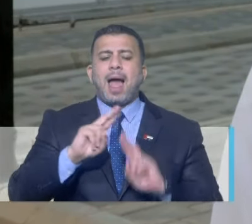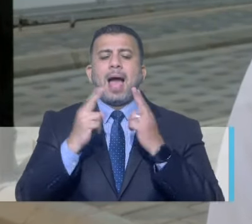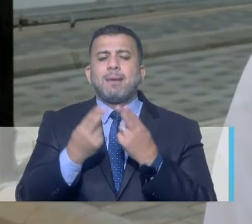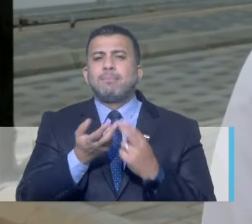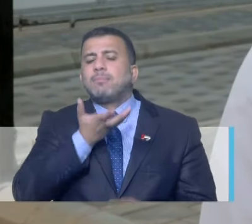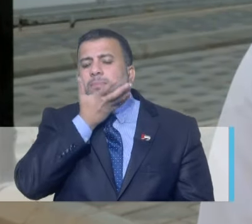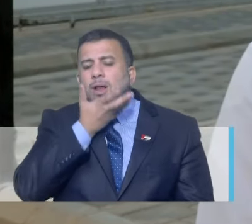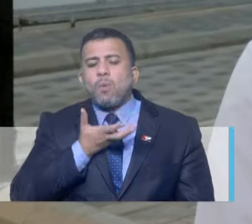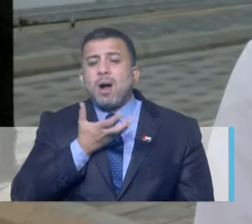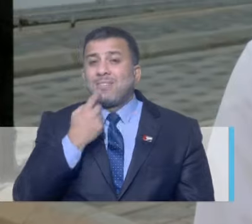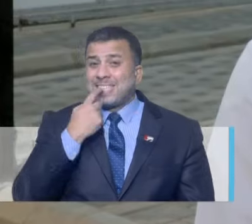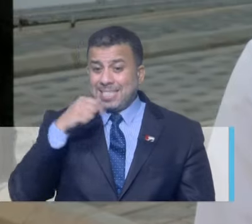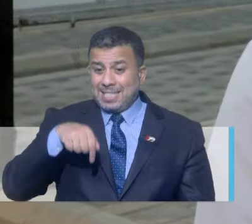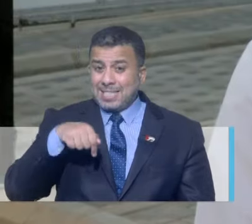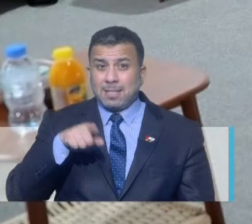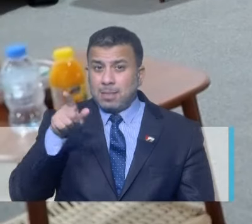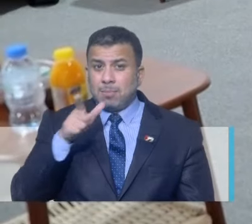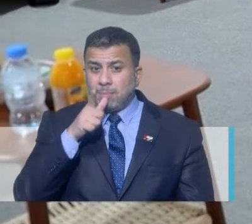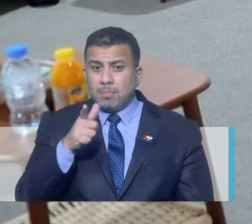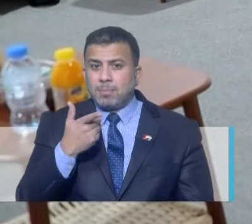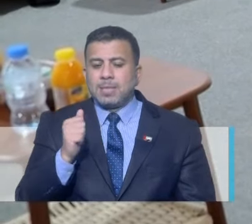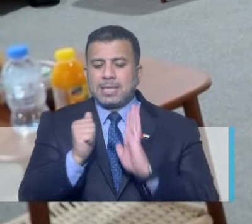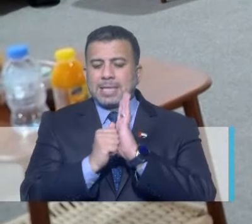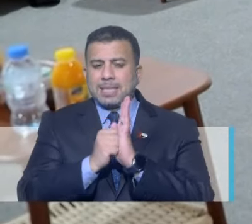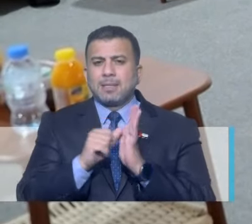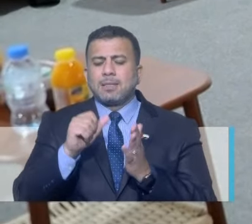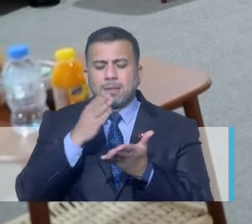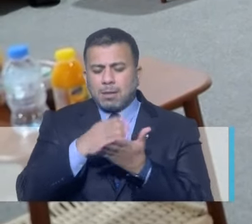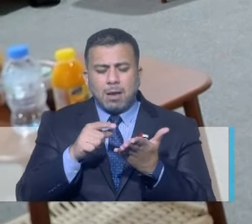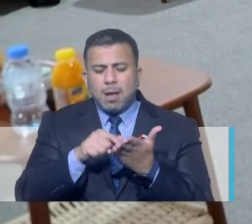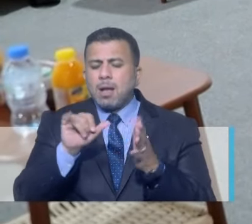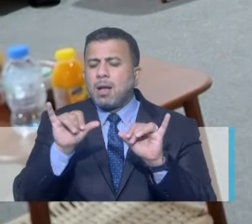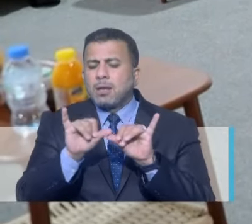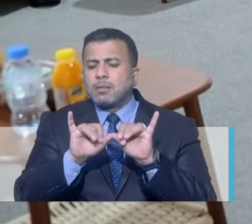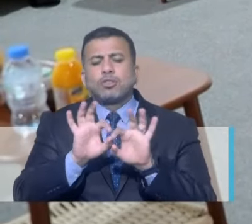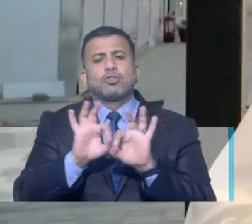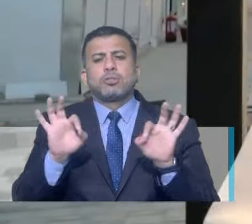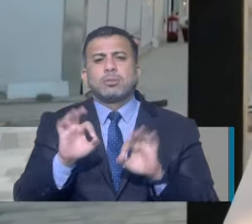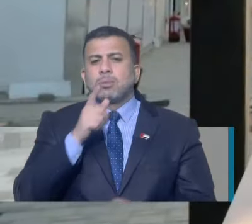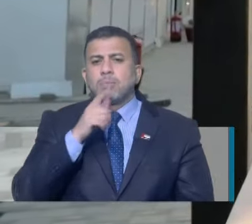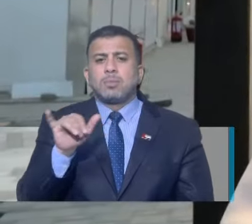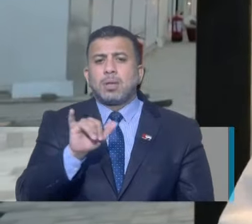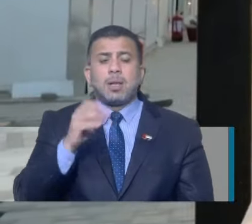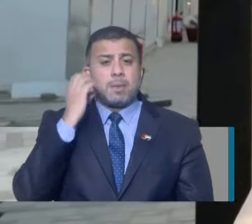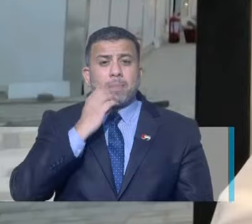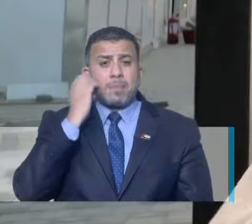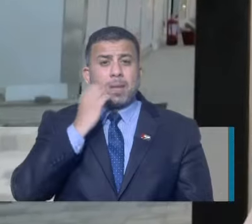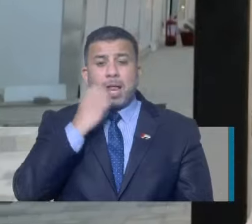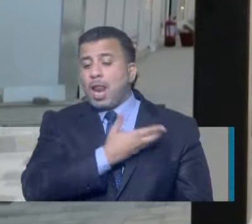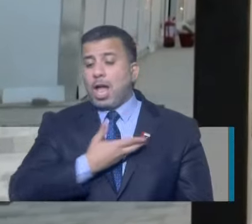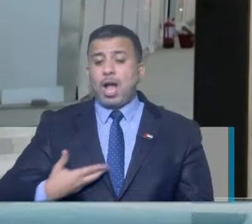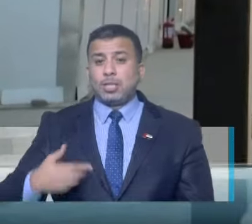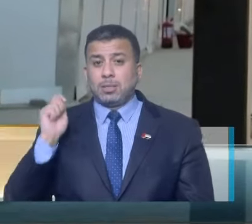والأوقاف لهذه السنة هو التسكين الذكي. أهم شيء عندكم الحاج، الحاج الحاج الحاج الإماراتي لازم